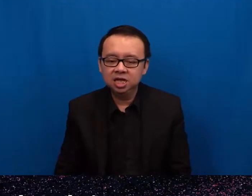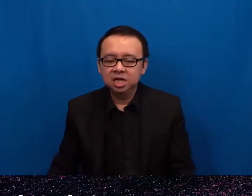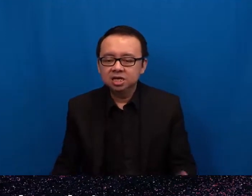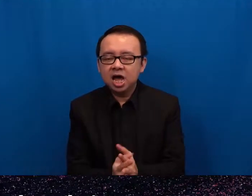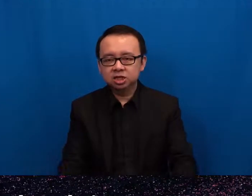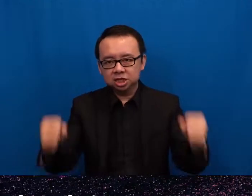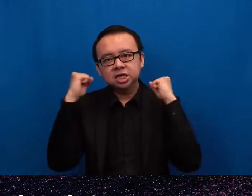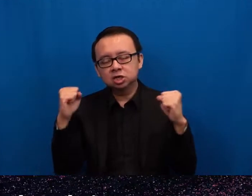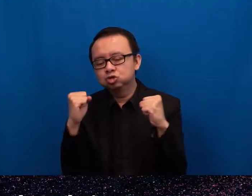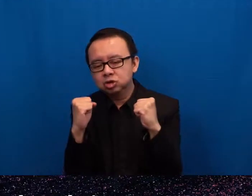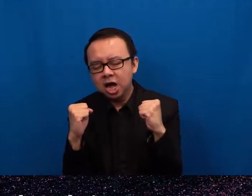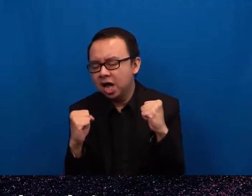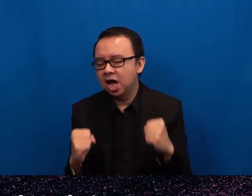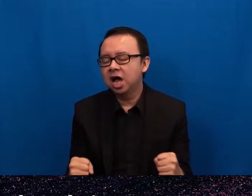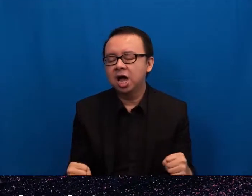tertinggi, dan